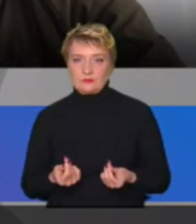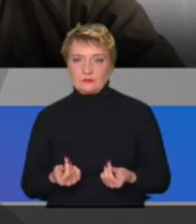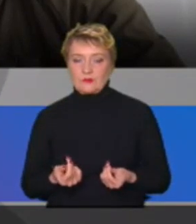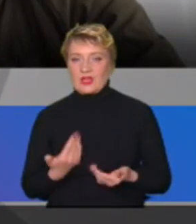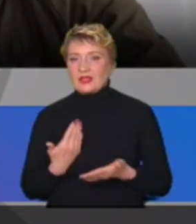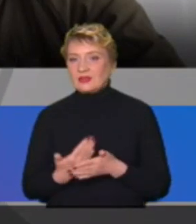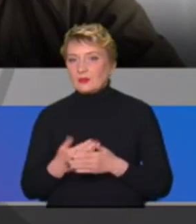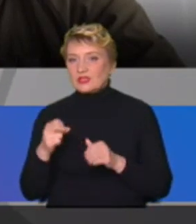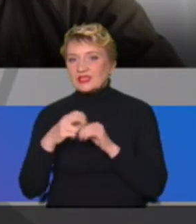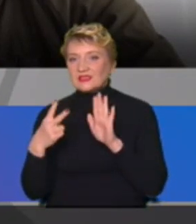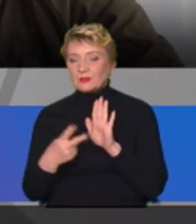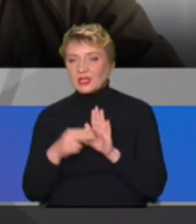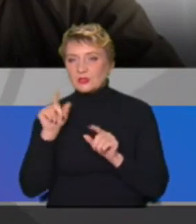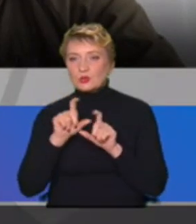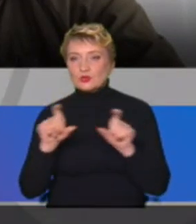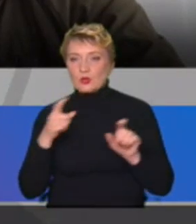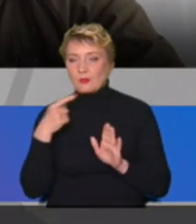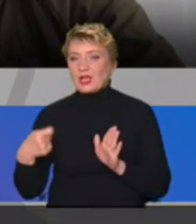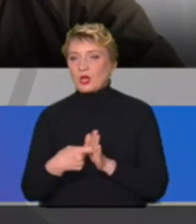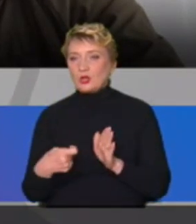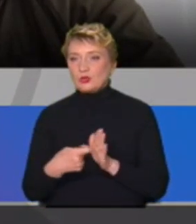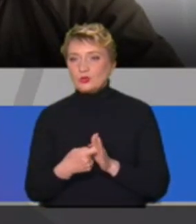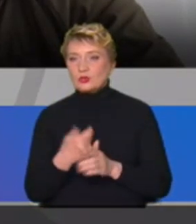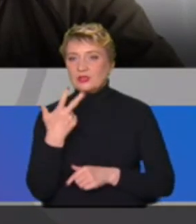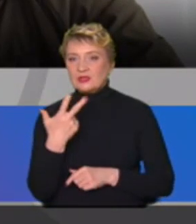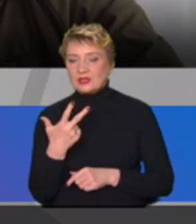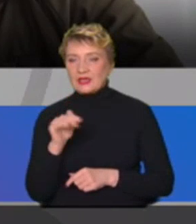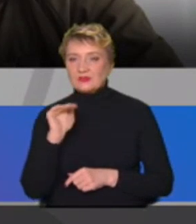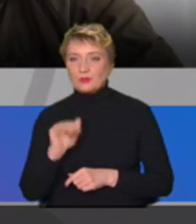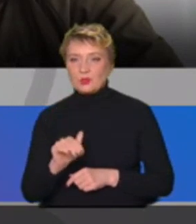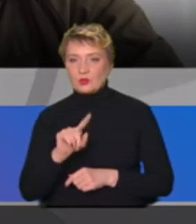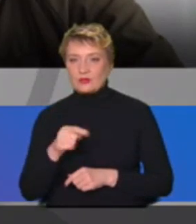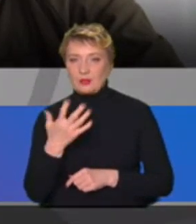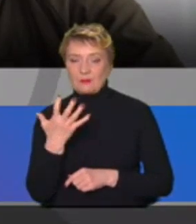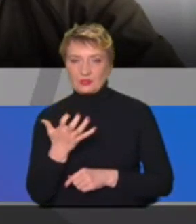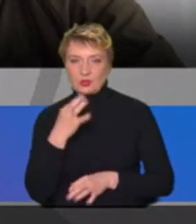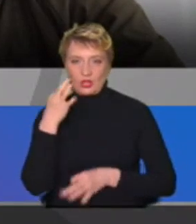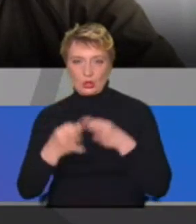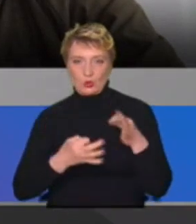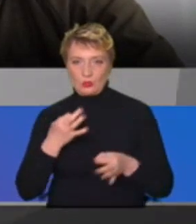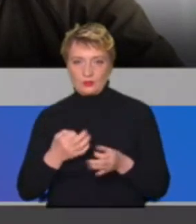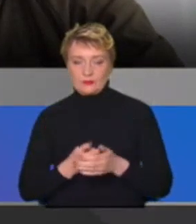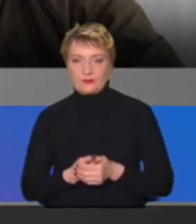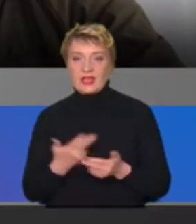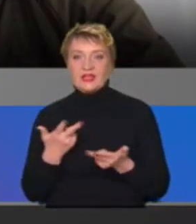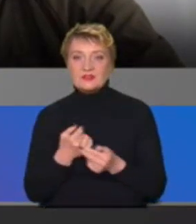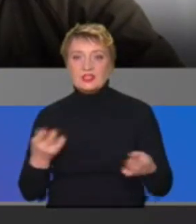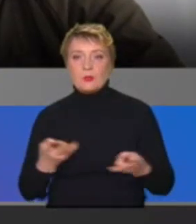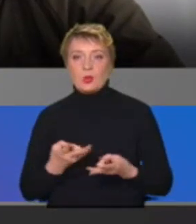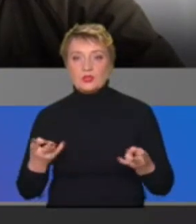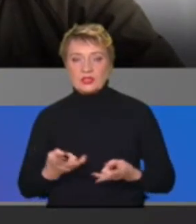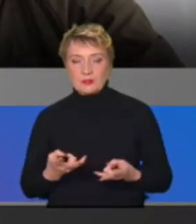Наприклад, в 17-й школі ми годуємо вже 3,5 тисячі людей на добу. Тобто, звичайно, нам потрібні